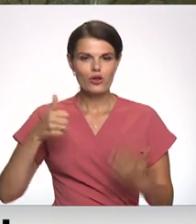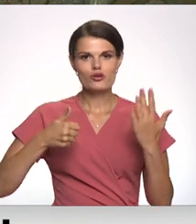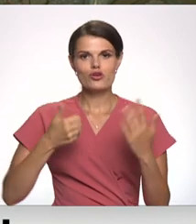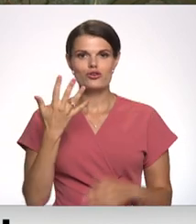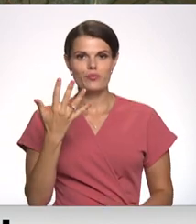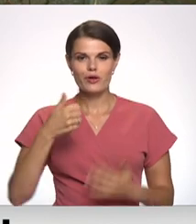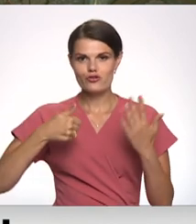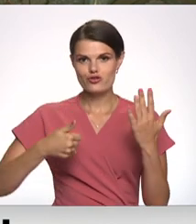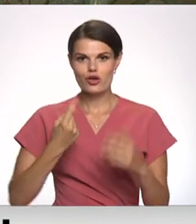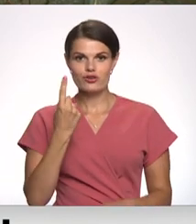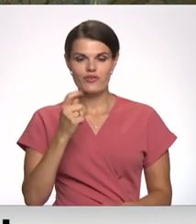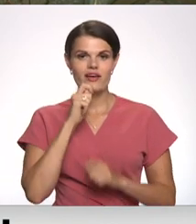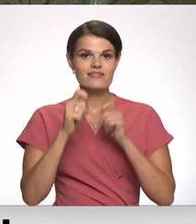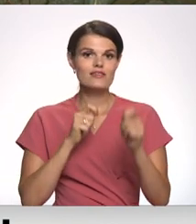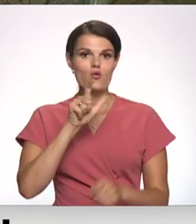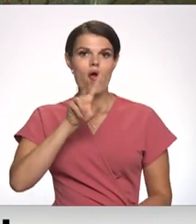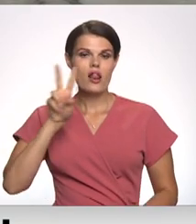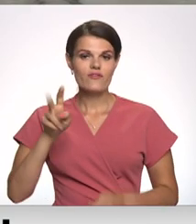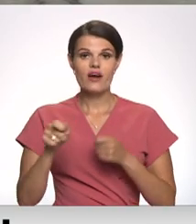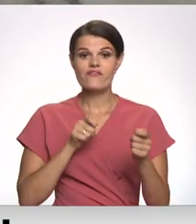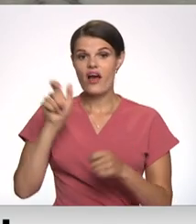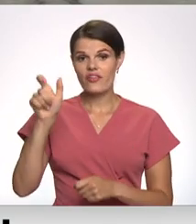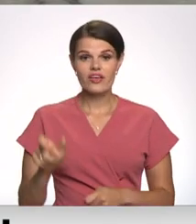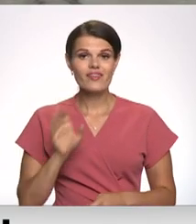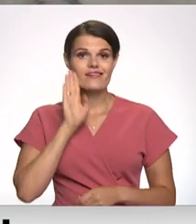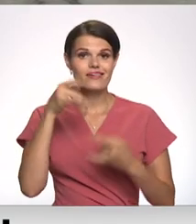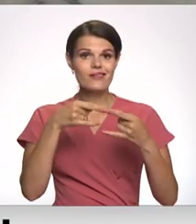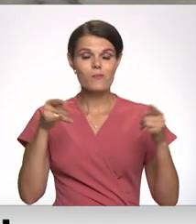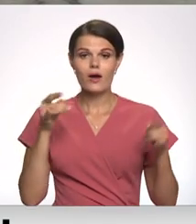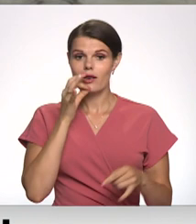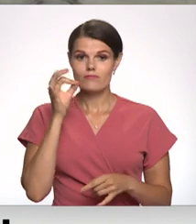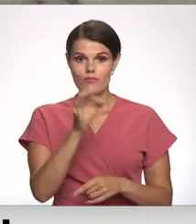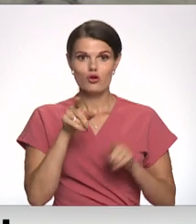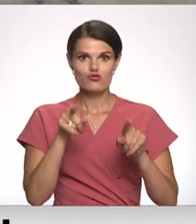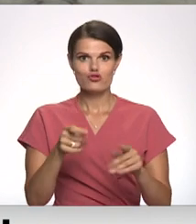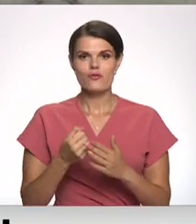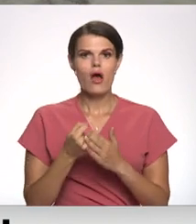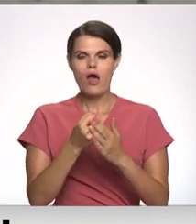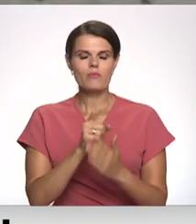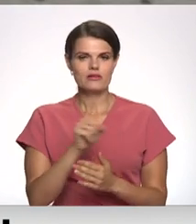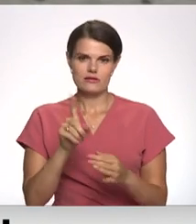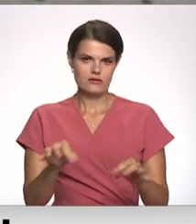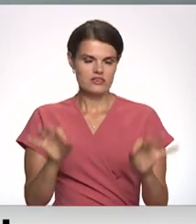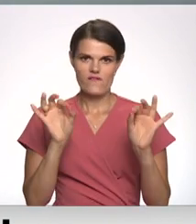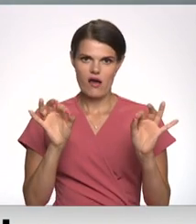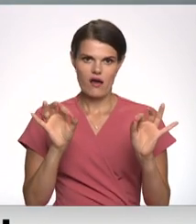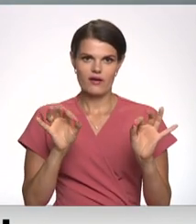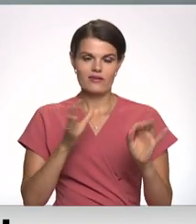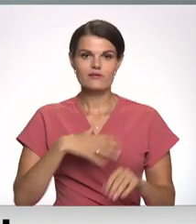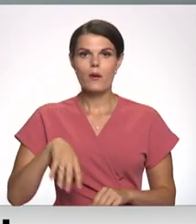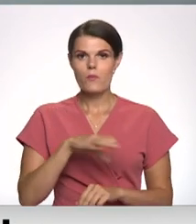900-06561. Ziedot.lv vadītāja Rūta Dimanta intervijā Rīta Panorāmai atzīmēja šāda atbalsta nozīmību. Mēs